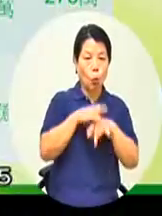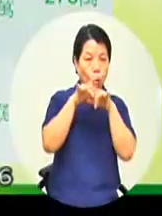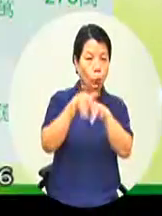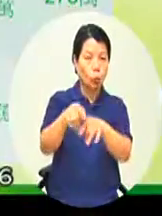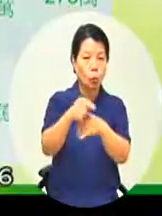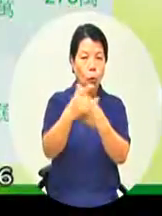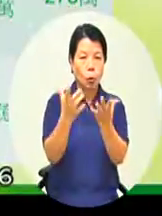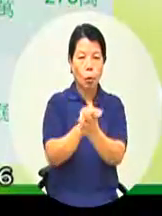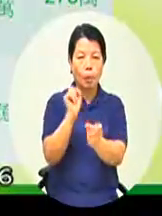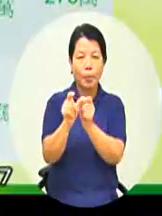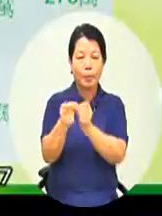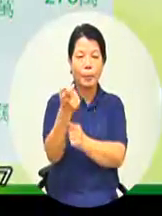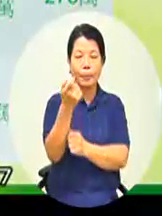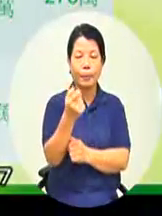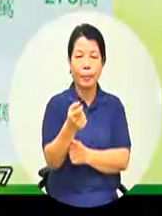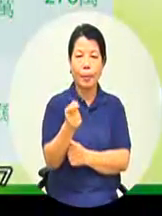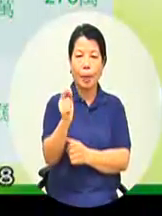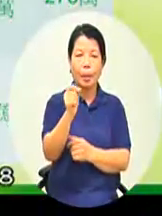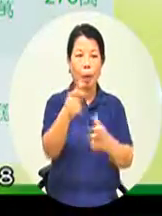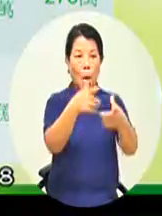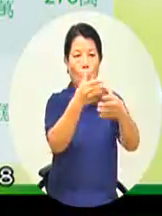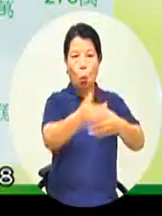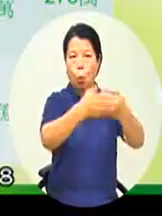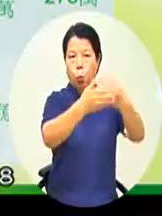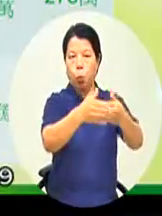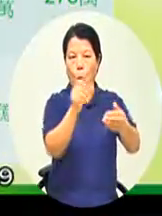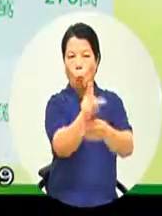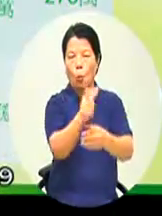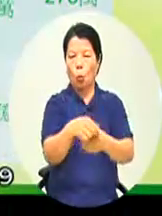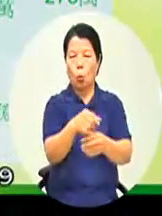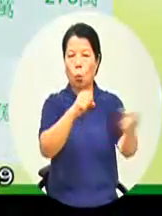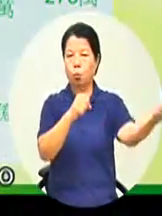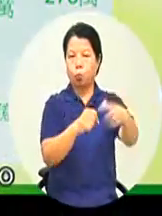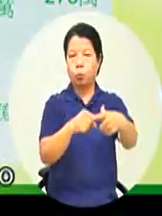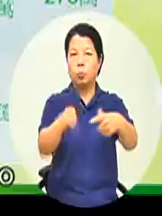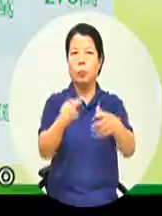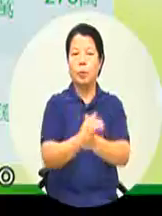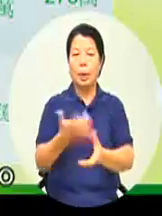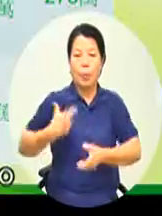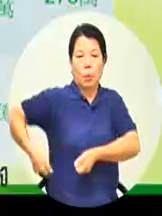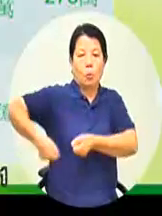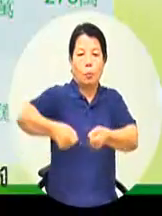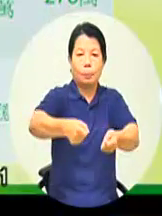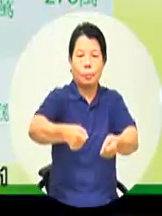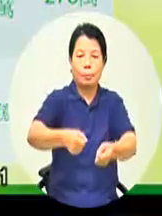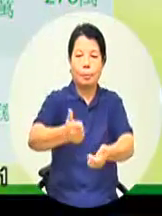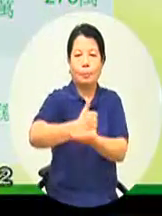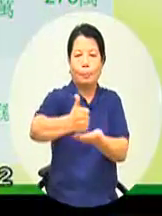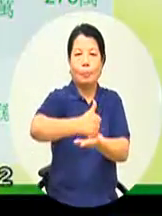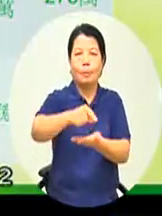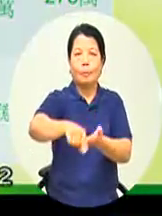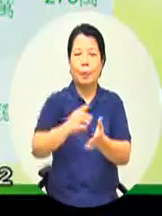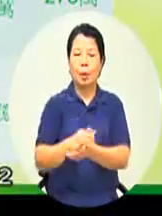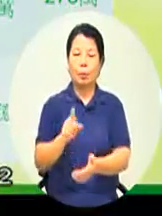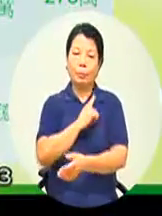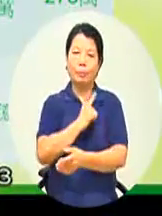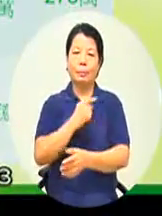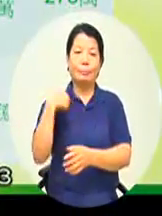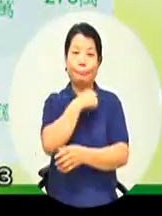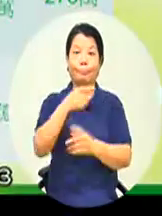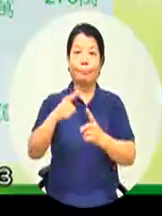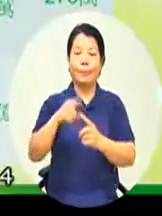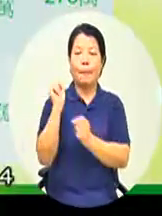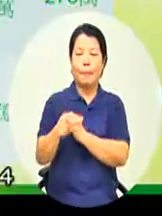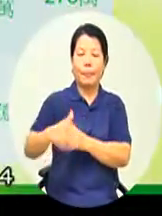大陆啊，吼、哦！迄阿拉个买是较夭寿骨啊，迄用甲用车塞，用火车载，咱是安尼赶尔。咱